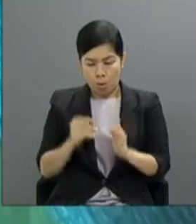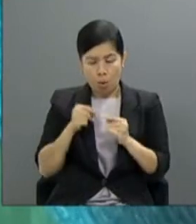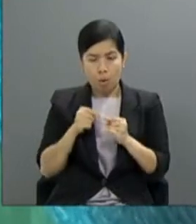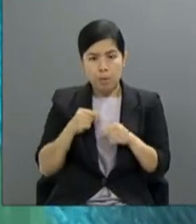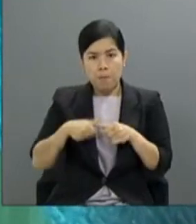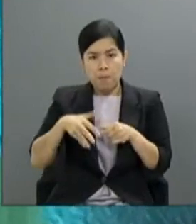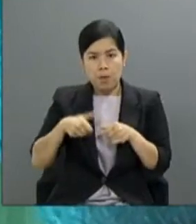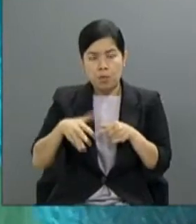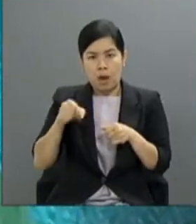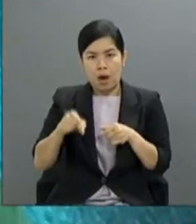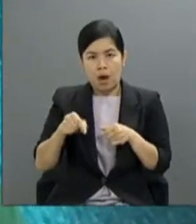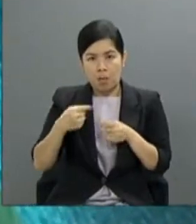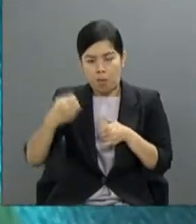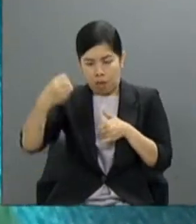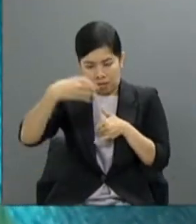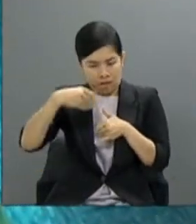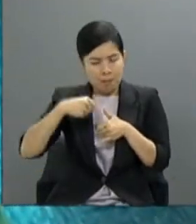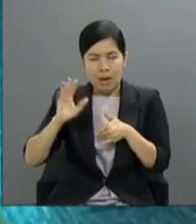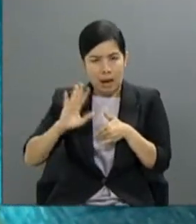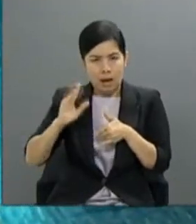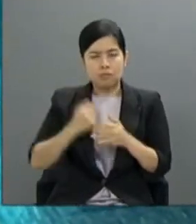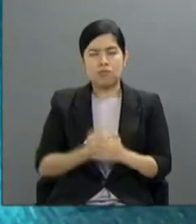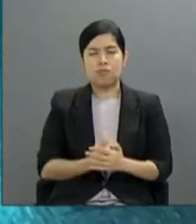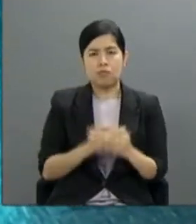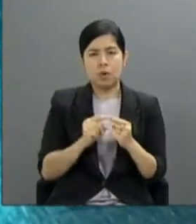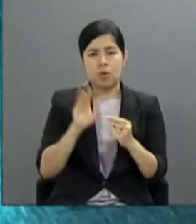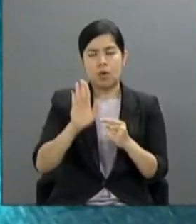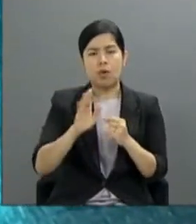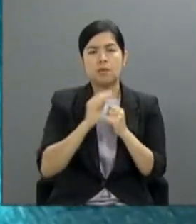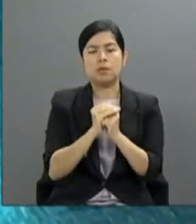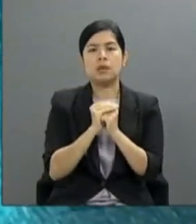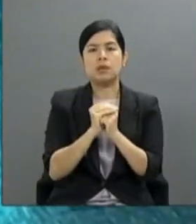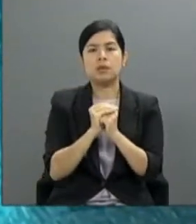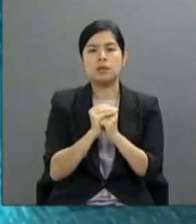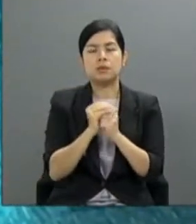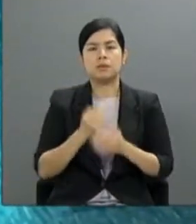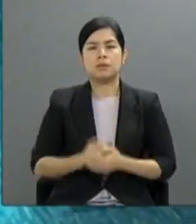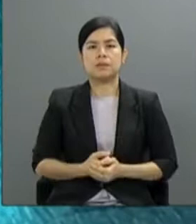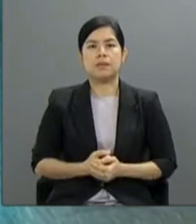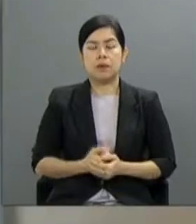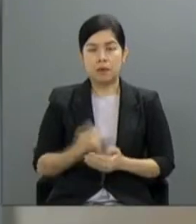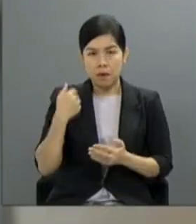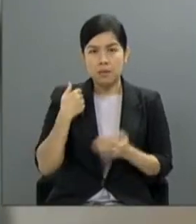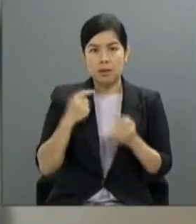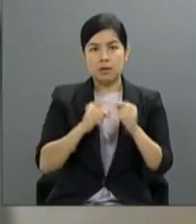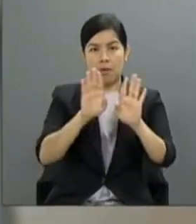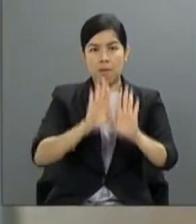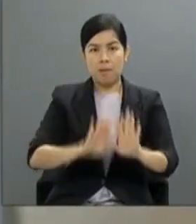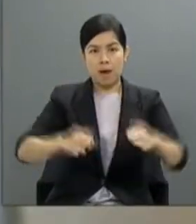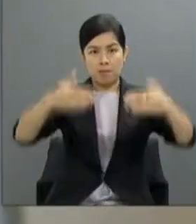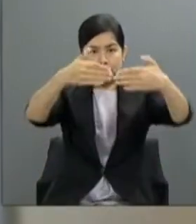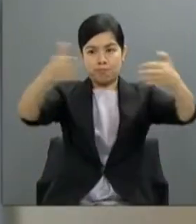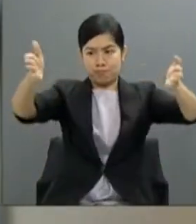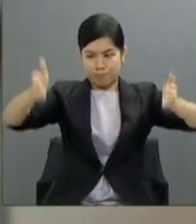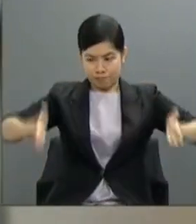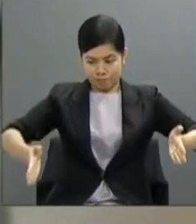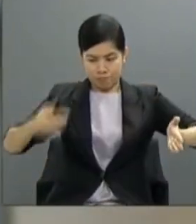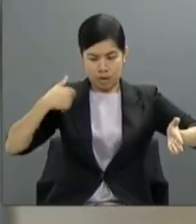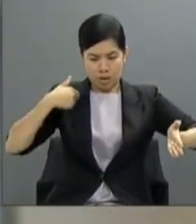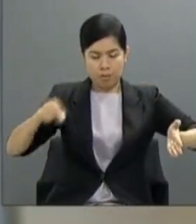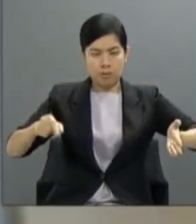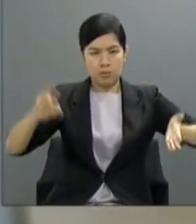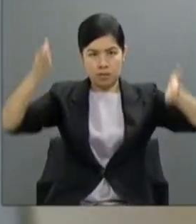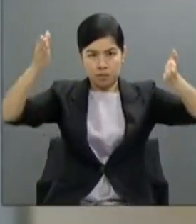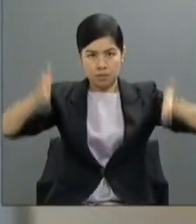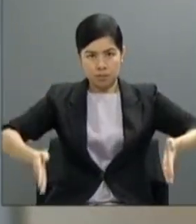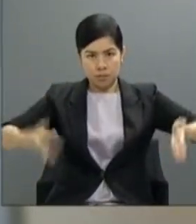หาถึงคนซึ่งในเมืองจีนเนี่ยนะครับเขาก็มีฉากกั้นแล้วก็ยิงไปทางอื่นไม่